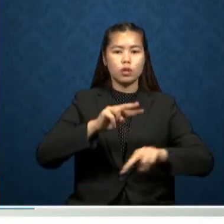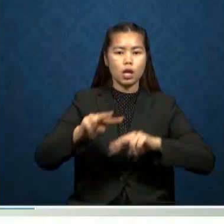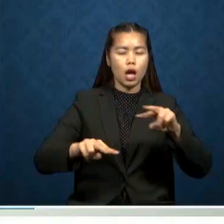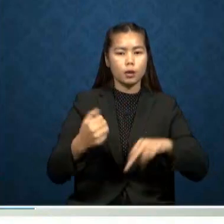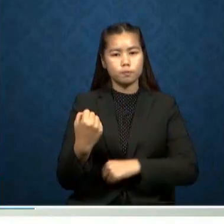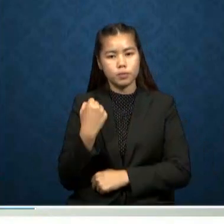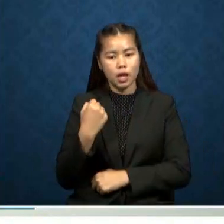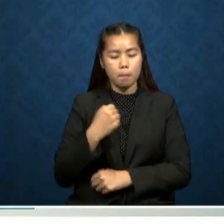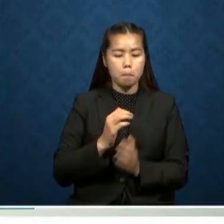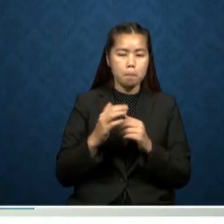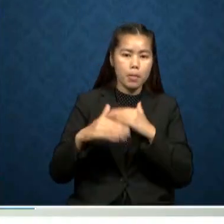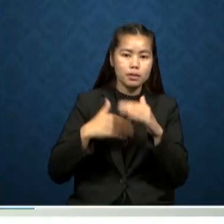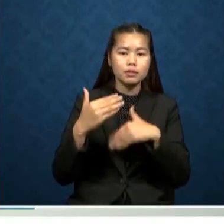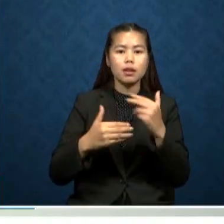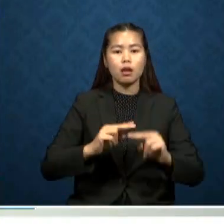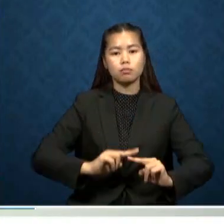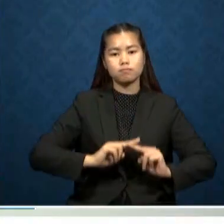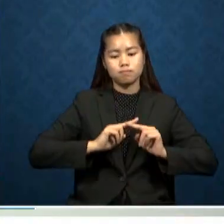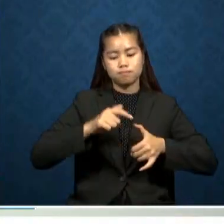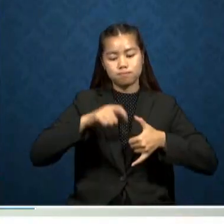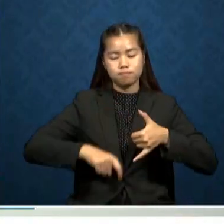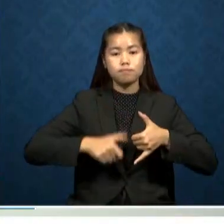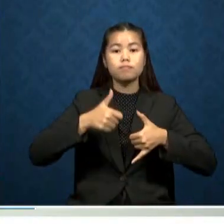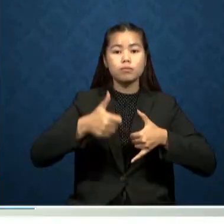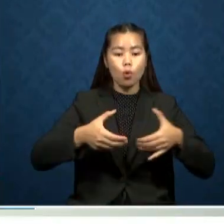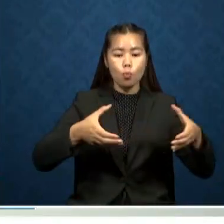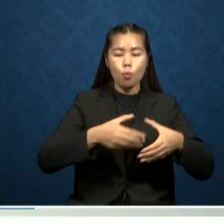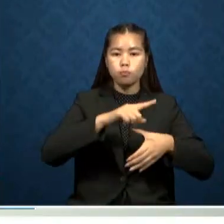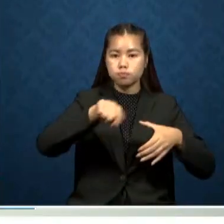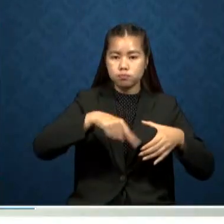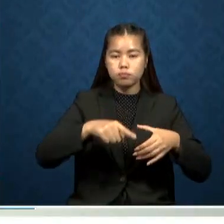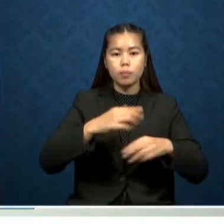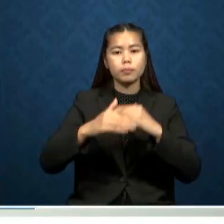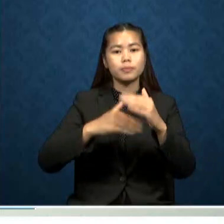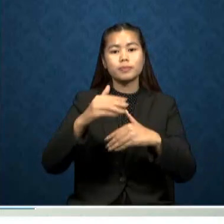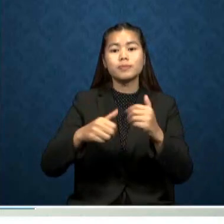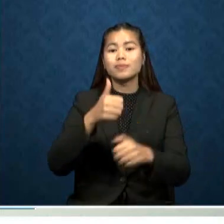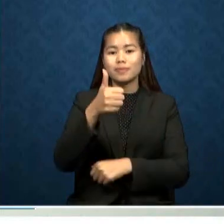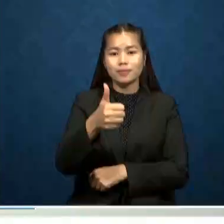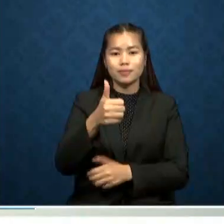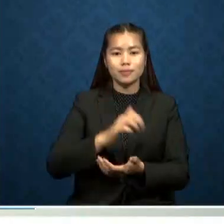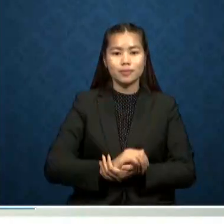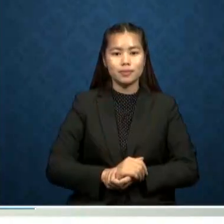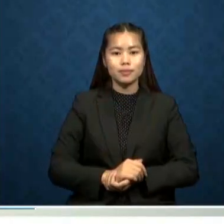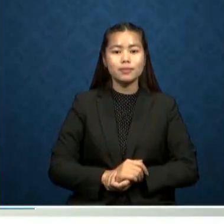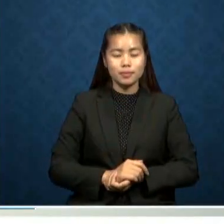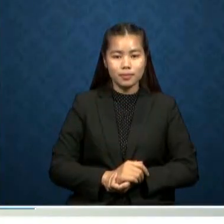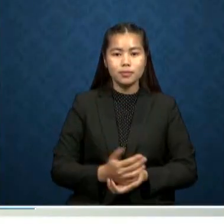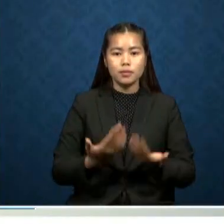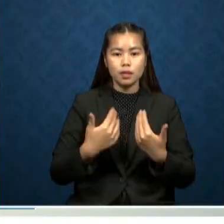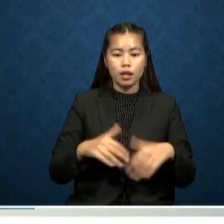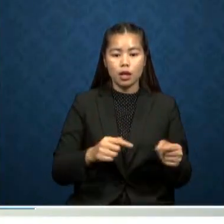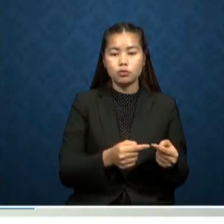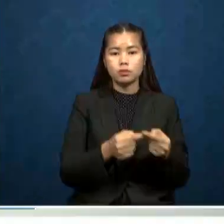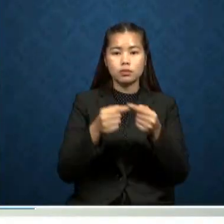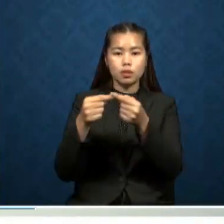พัฒนาศักยภาพหน่วยเจรทหารได้อย่างสมบูรณ์และเต็มศักยภาพในลำดับต่อไป